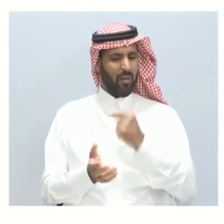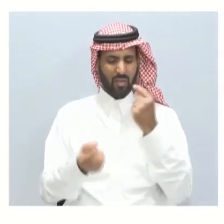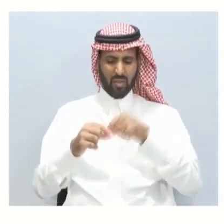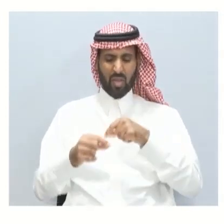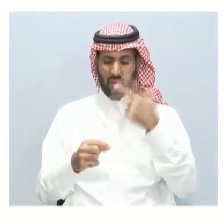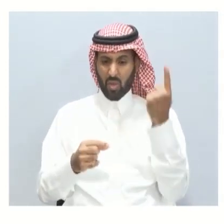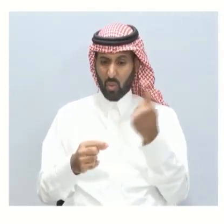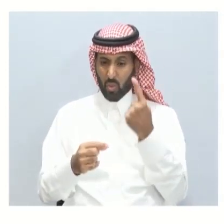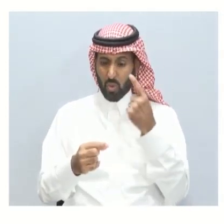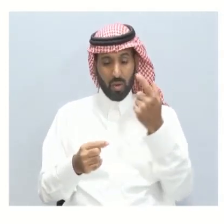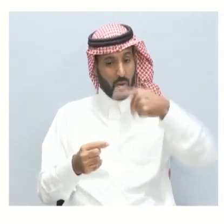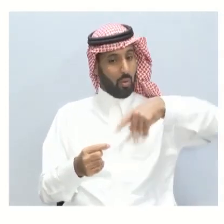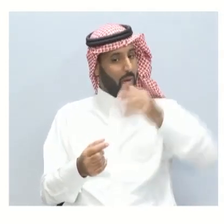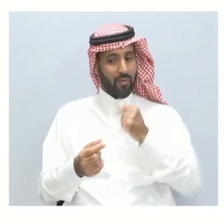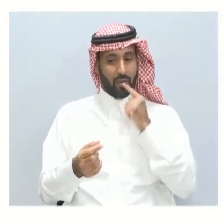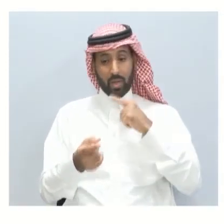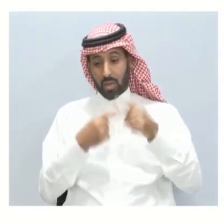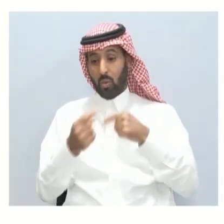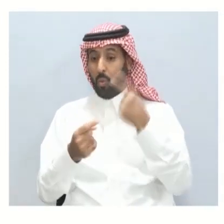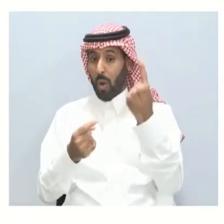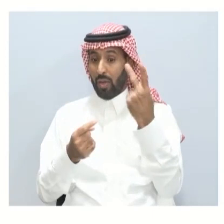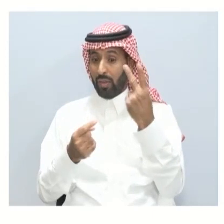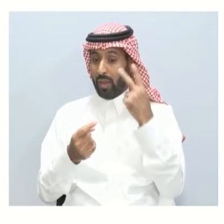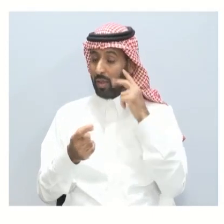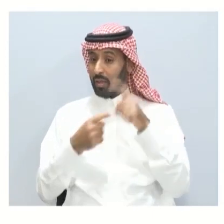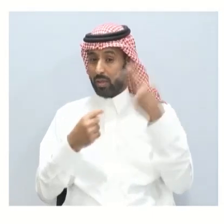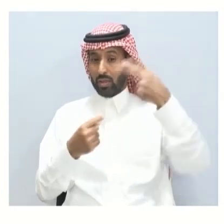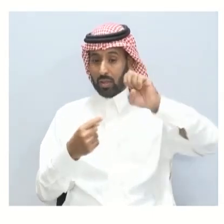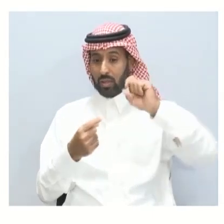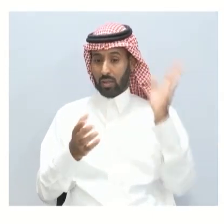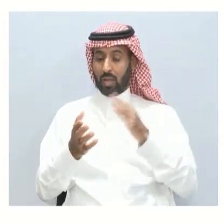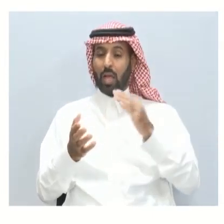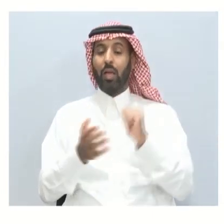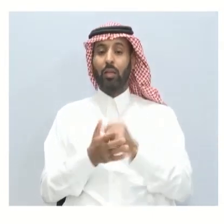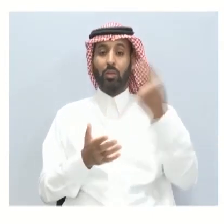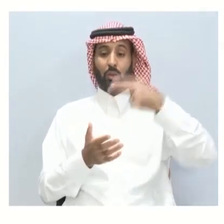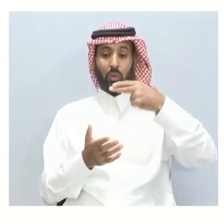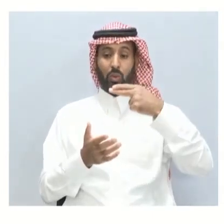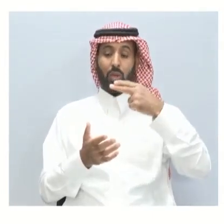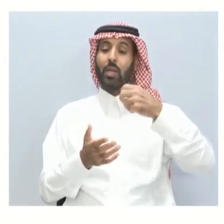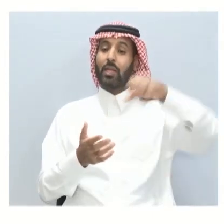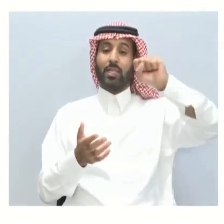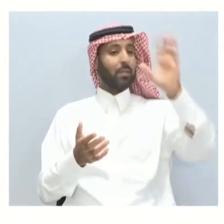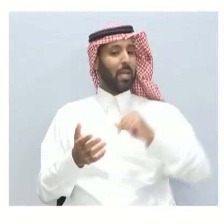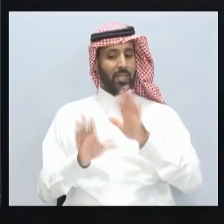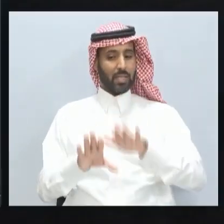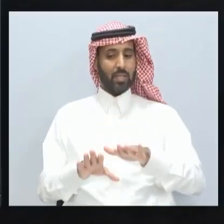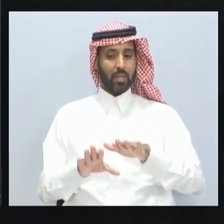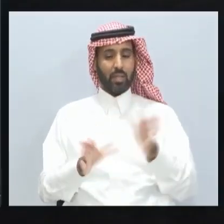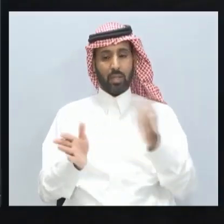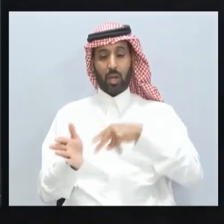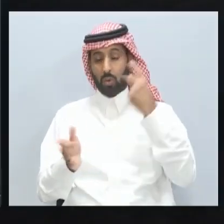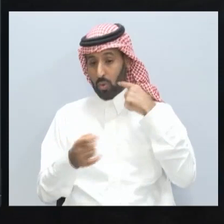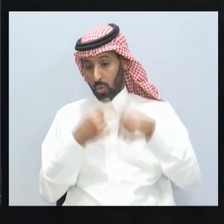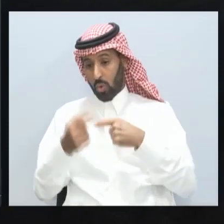عناصر من الفئه به في الدوره الاولى الدوره الاولى فقط يوجد فيها الهيدروجين والهيليوم اذا اس فقط نبدا من الدوره